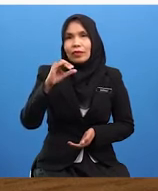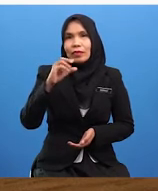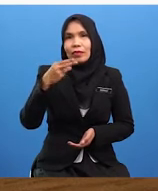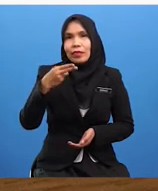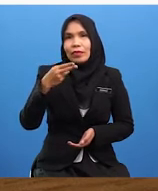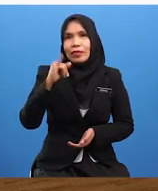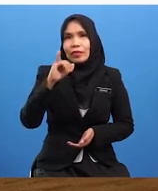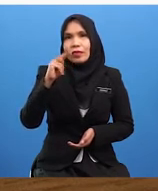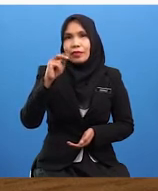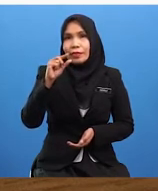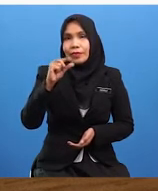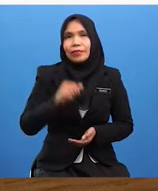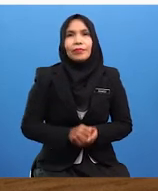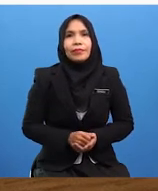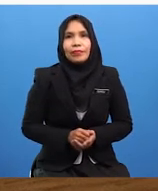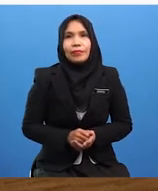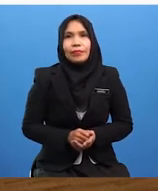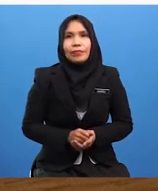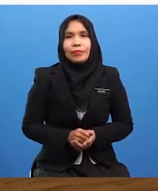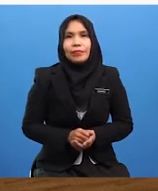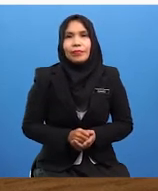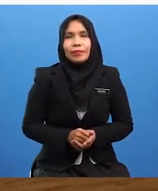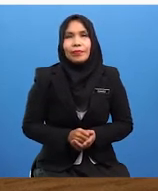kaedah aquatint atau aquatint,